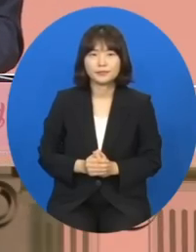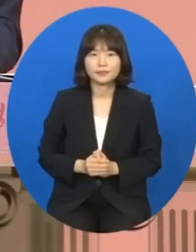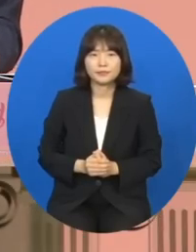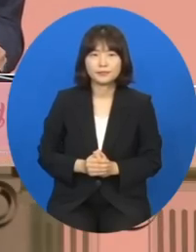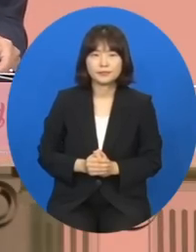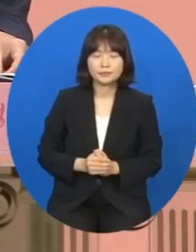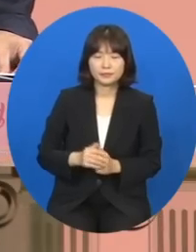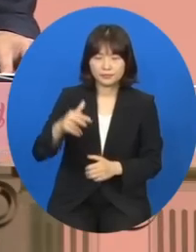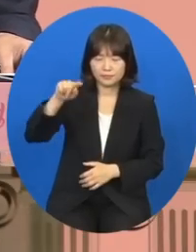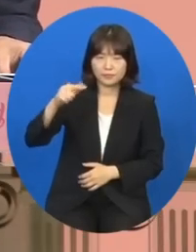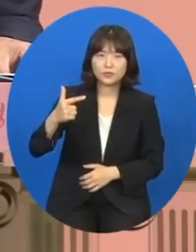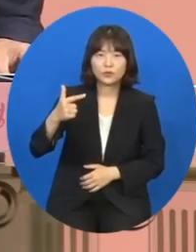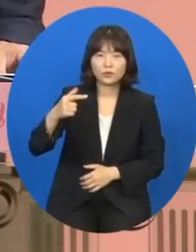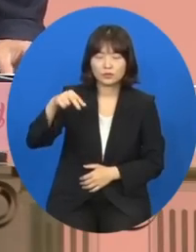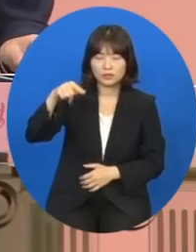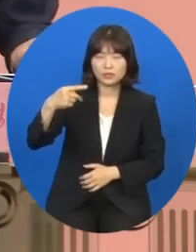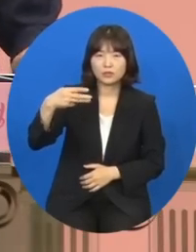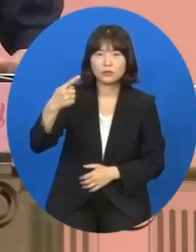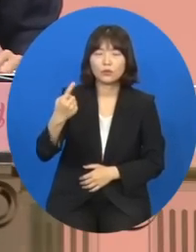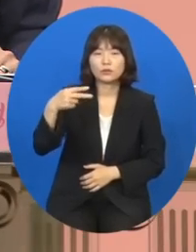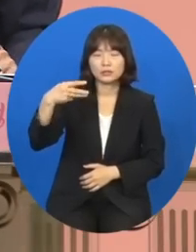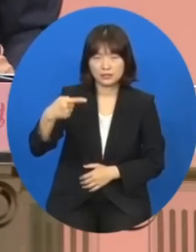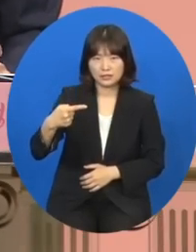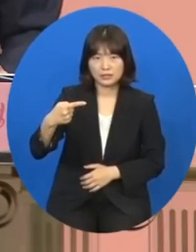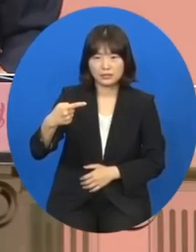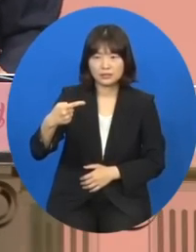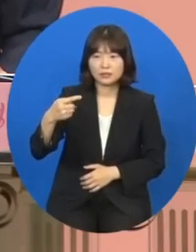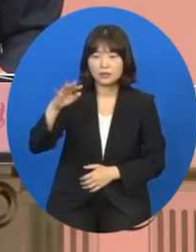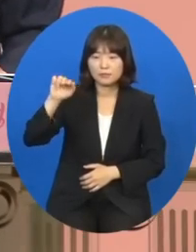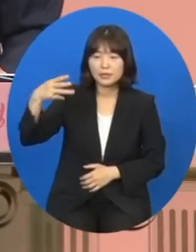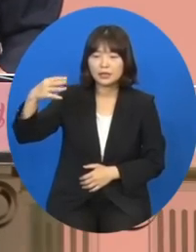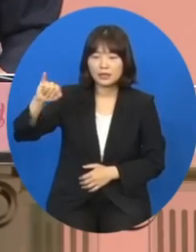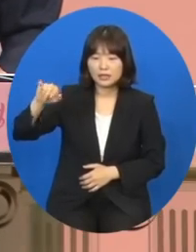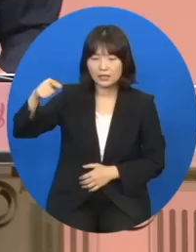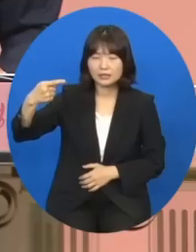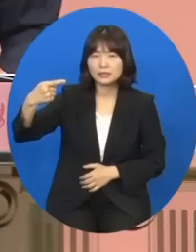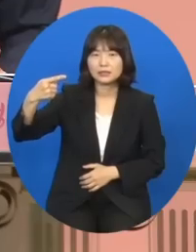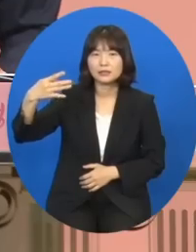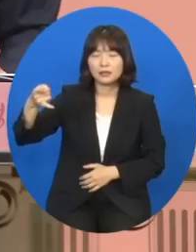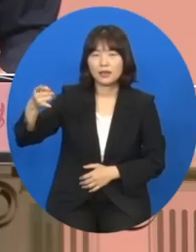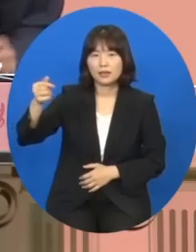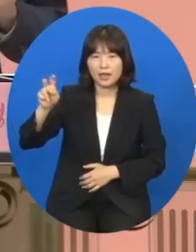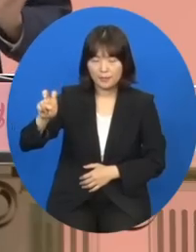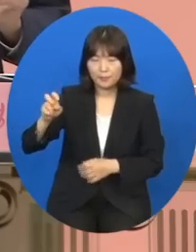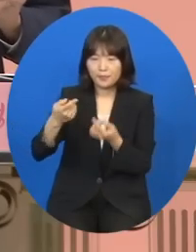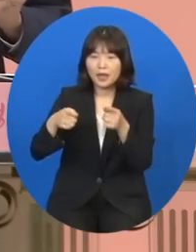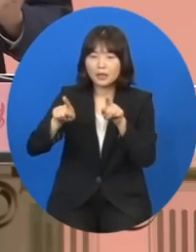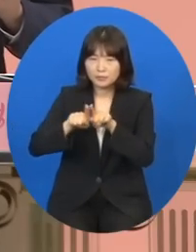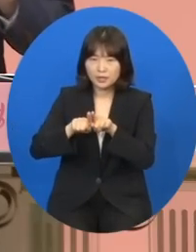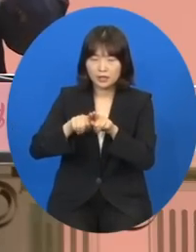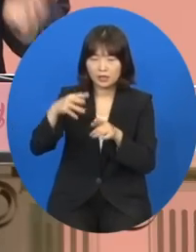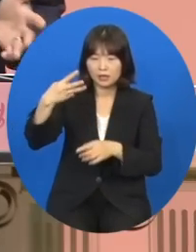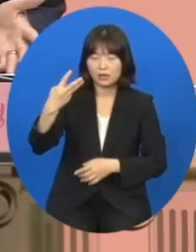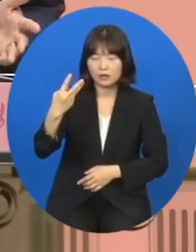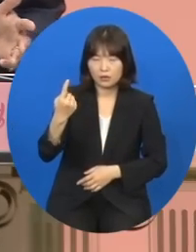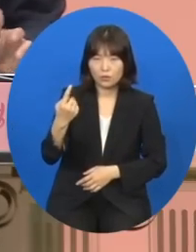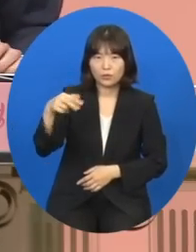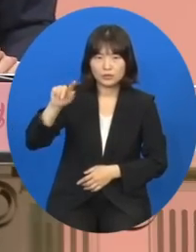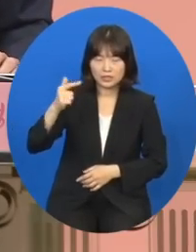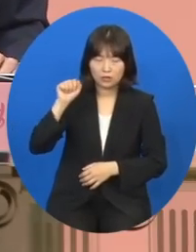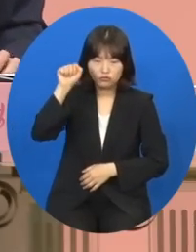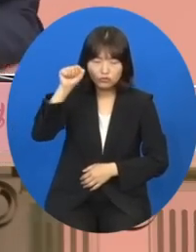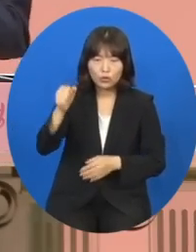스토트 는 딜리 글에 함과 함께 로잔 운동을 창시한 창시자 중의 한 사람이었습니다 he's out yo 0